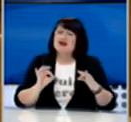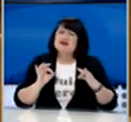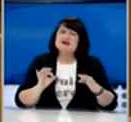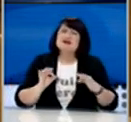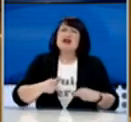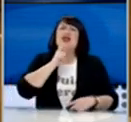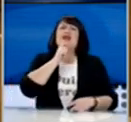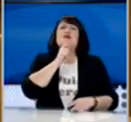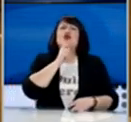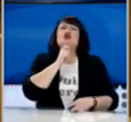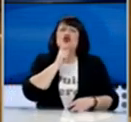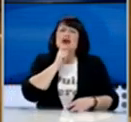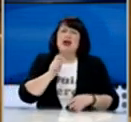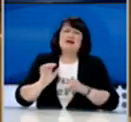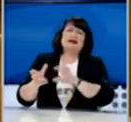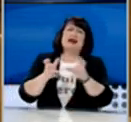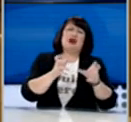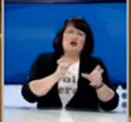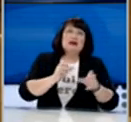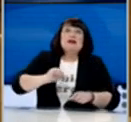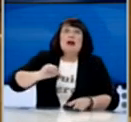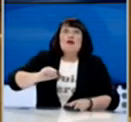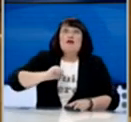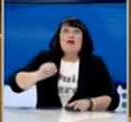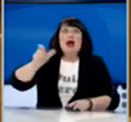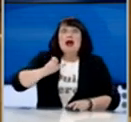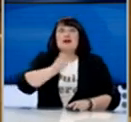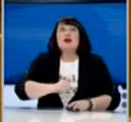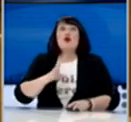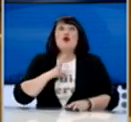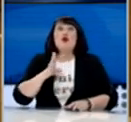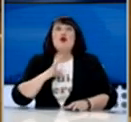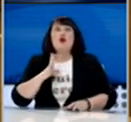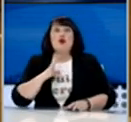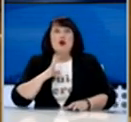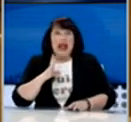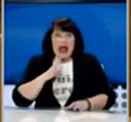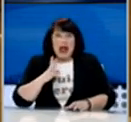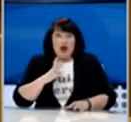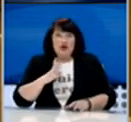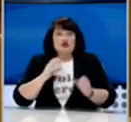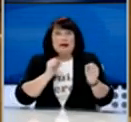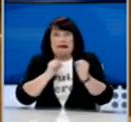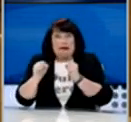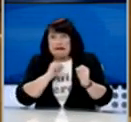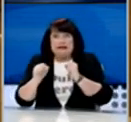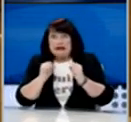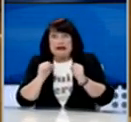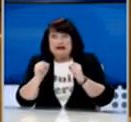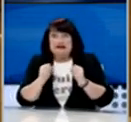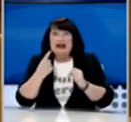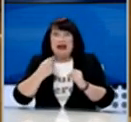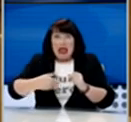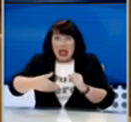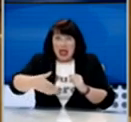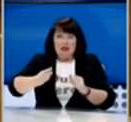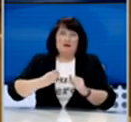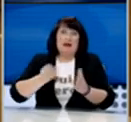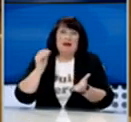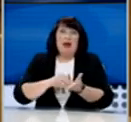δημοσιογραφικά δεκανίκια τους για να τρομοκρατούν το λαό με τους εχθρικούς μπαμπούλες της κάθε κρίσης που υψώνουν κάθε τρεις και